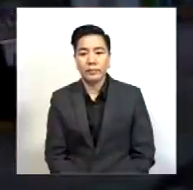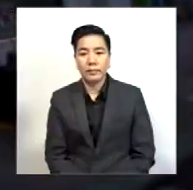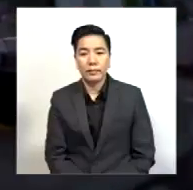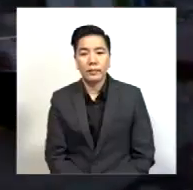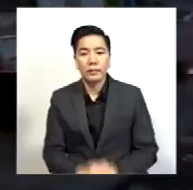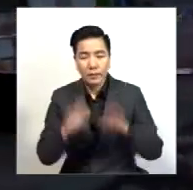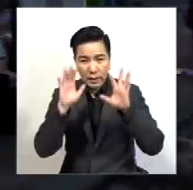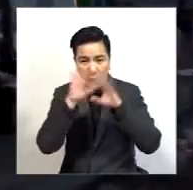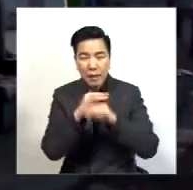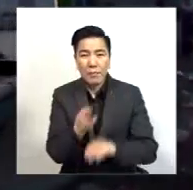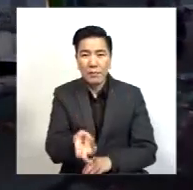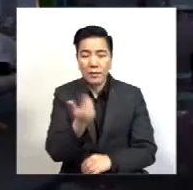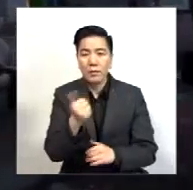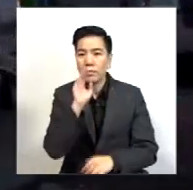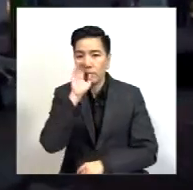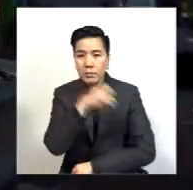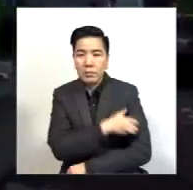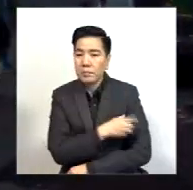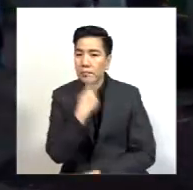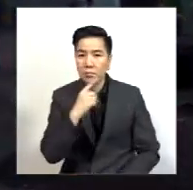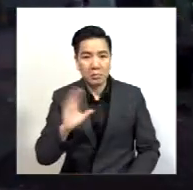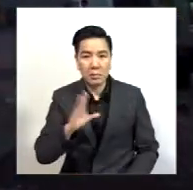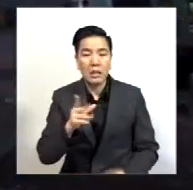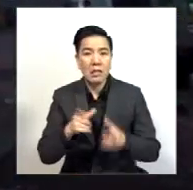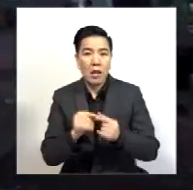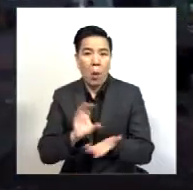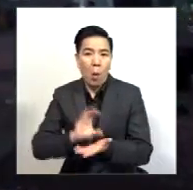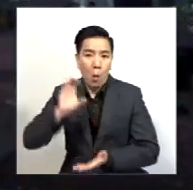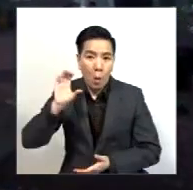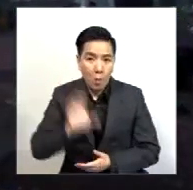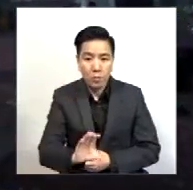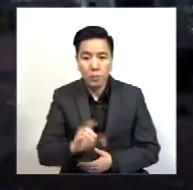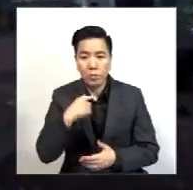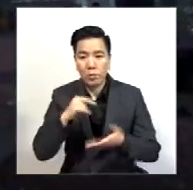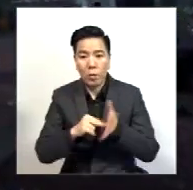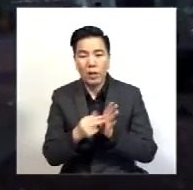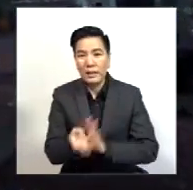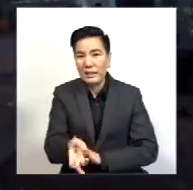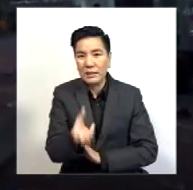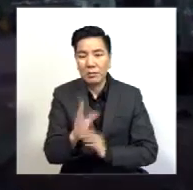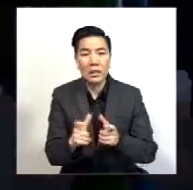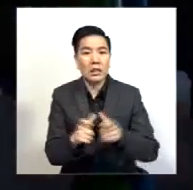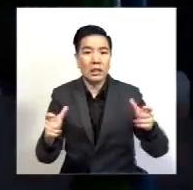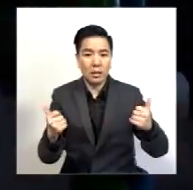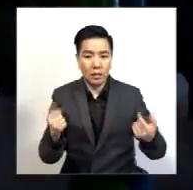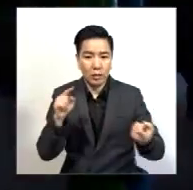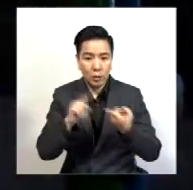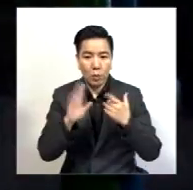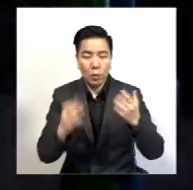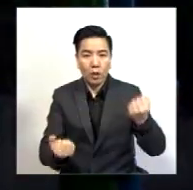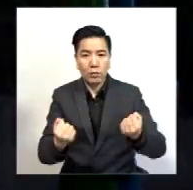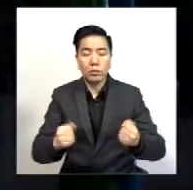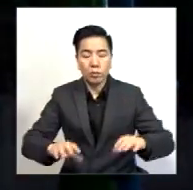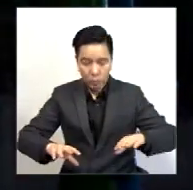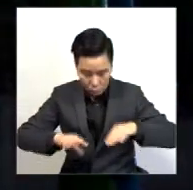เหมือนว่าเป็นเรื่องเล็กนะคะแต่ท่านผู้ว่าบอกไม่ใช่เรื่องเล็กนะมันเป็นเรื่องของงบประมาณและงบประมาณก็ไม่ใช่จำนวนน้อยๆนะคะเบื้องต้นเนี่ยคนขับย